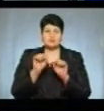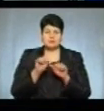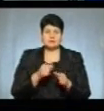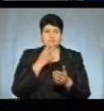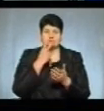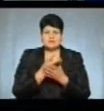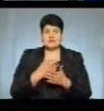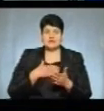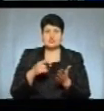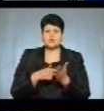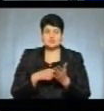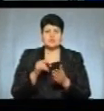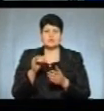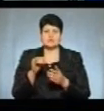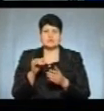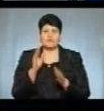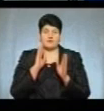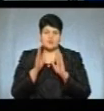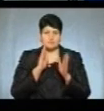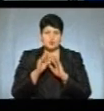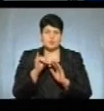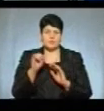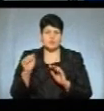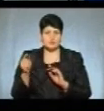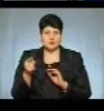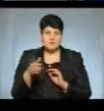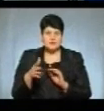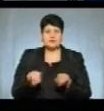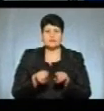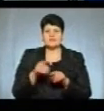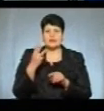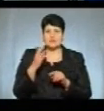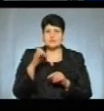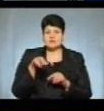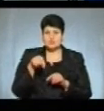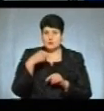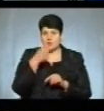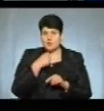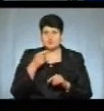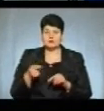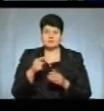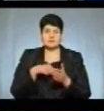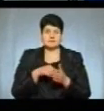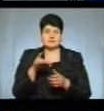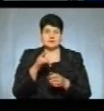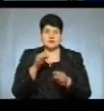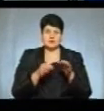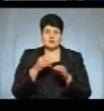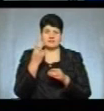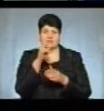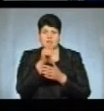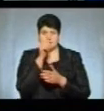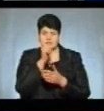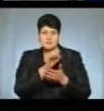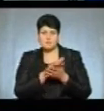переглянути на нашій сторінці UA Тернопіль у соцмережі Facebook. Зазначу, 3 січня цього року Тернопільський міськрайонний суд на 2 місяці продовжив